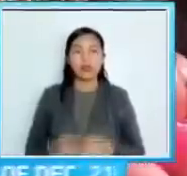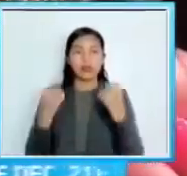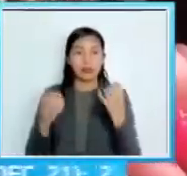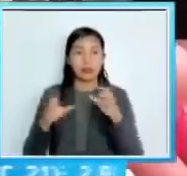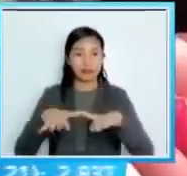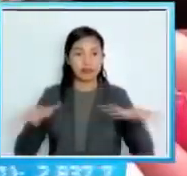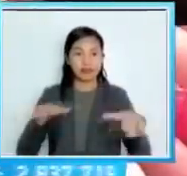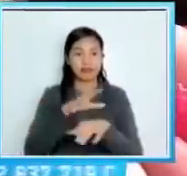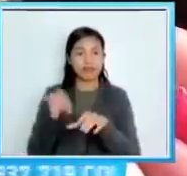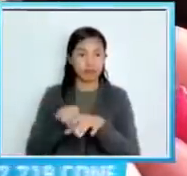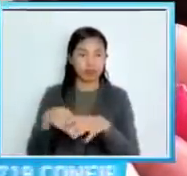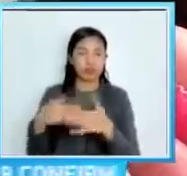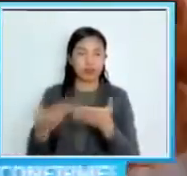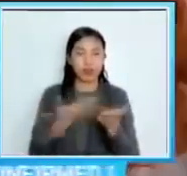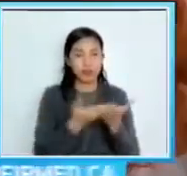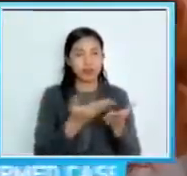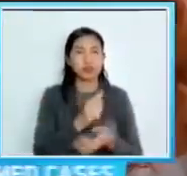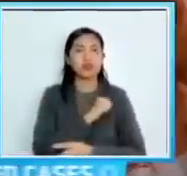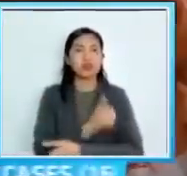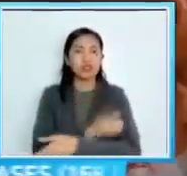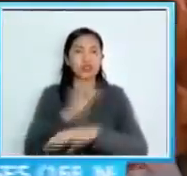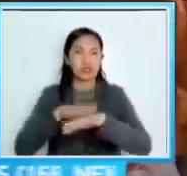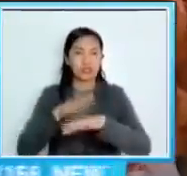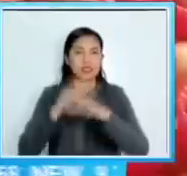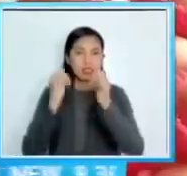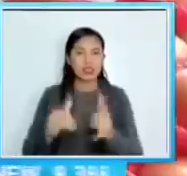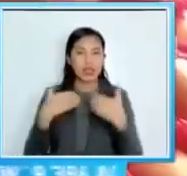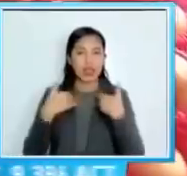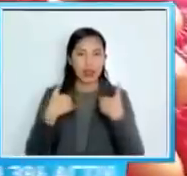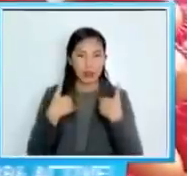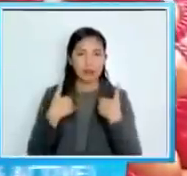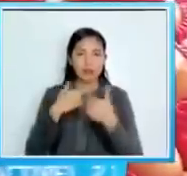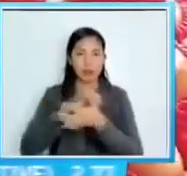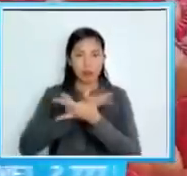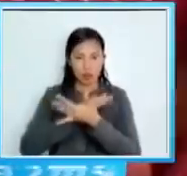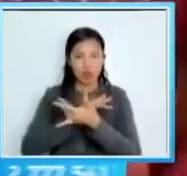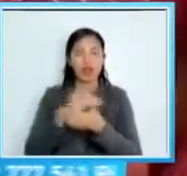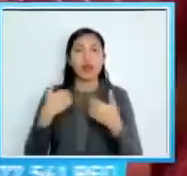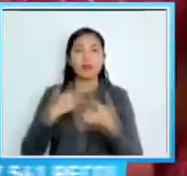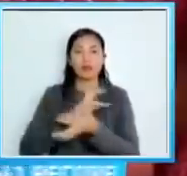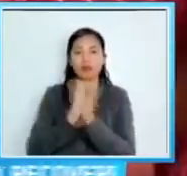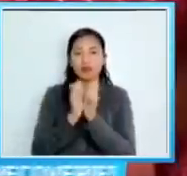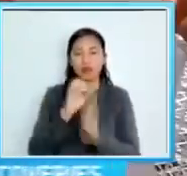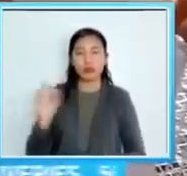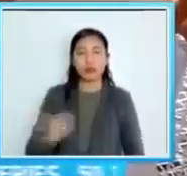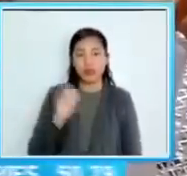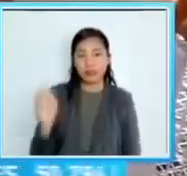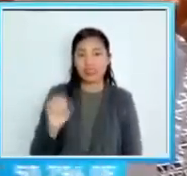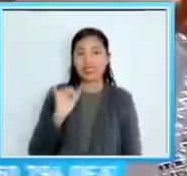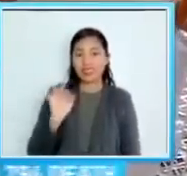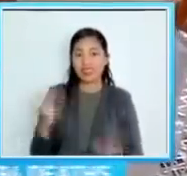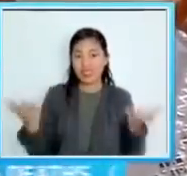pamimili. Paalala po ng mga otoridad, nariyan pa rin ang banta ng COVID at meron pang Omicron variant, kaya kung talagang dito sa Divisoria gusto